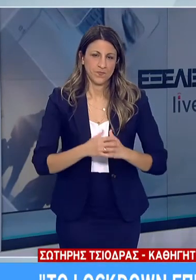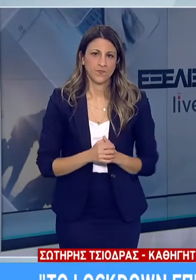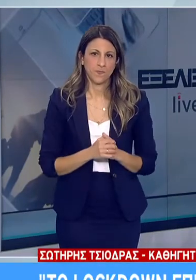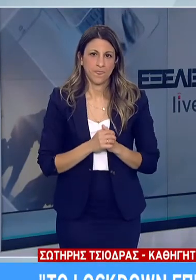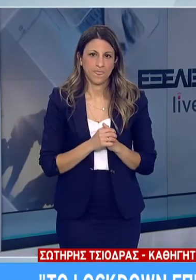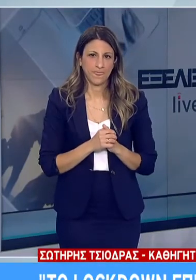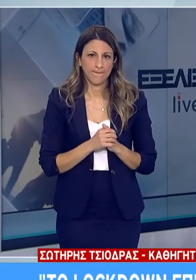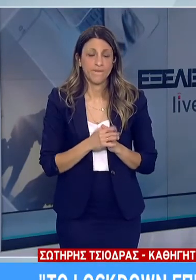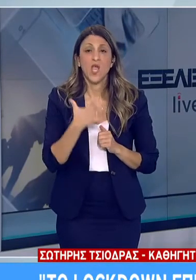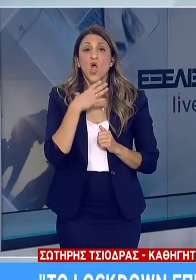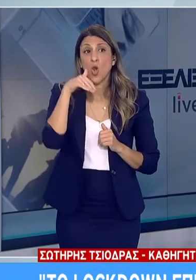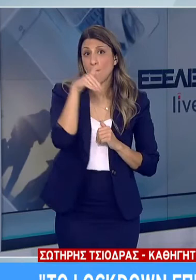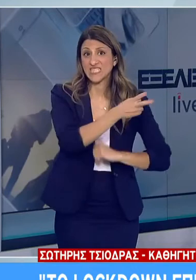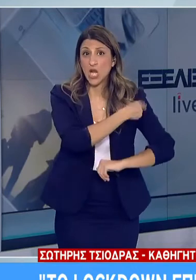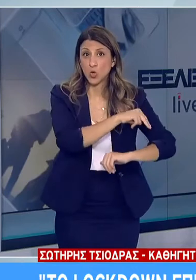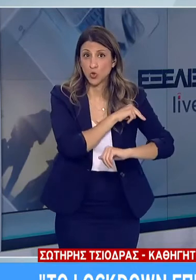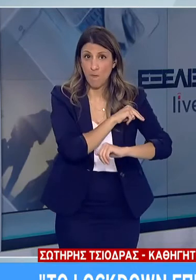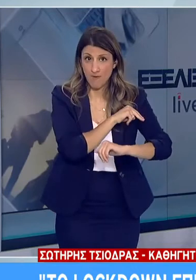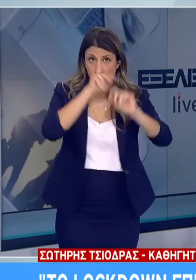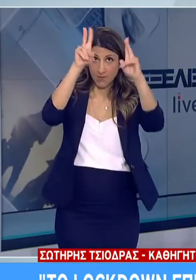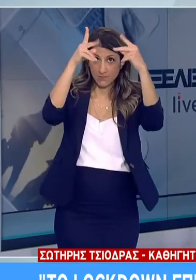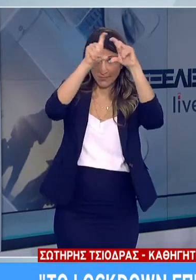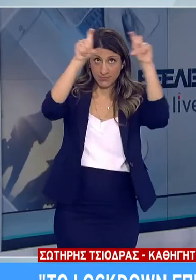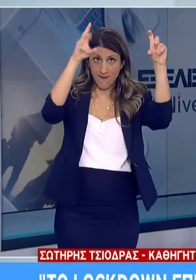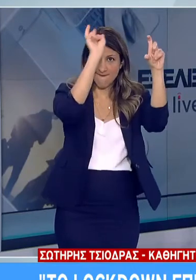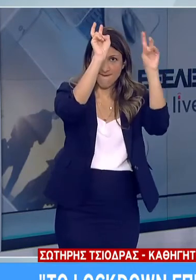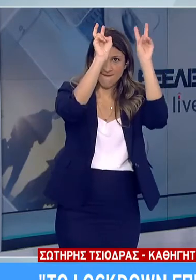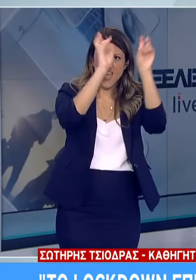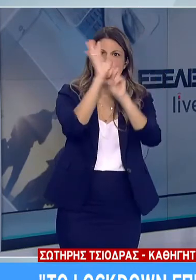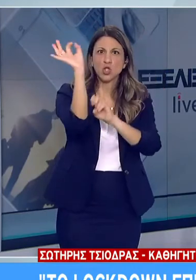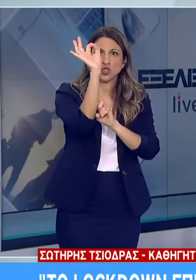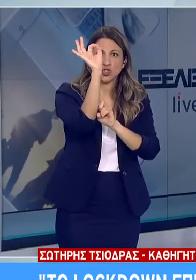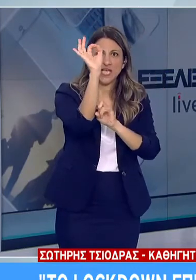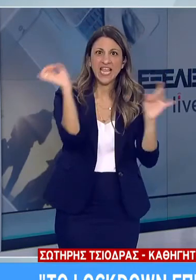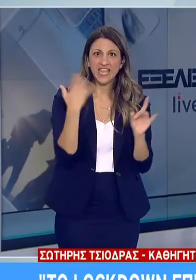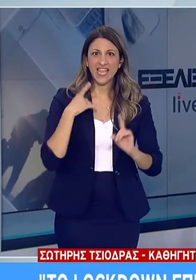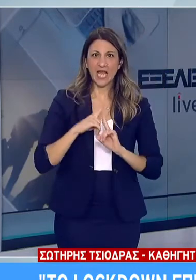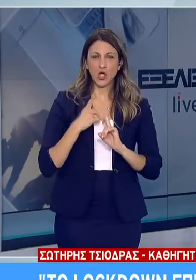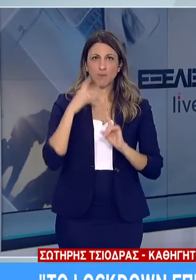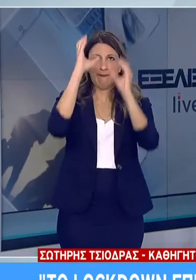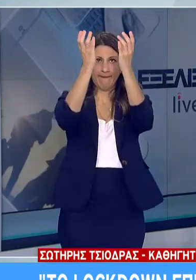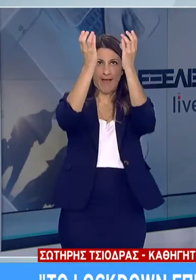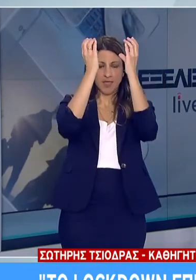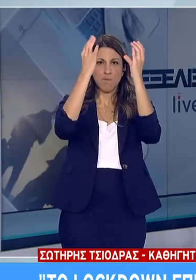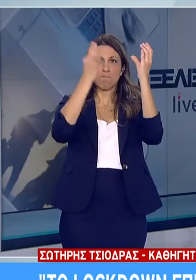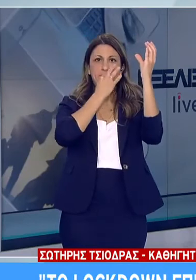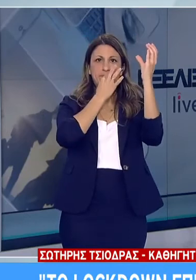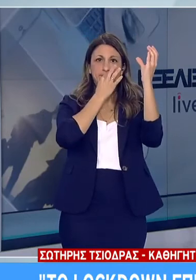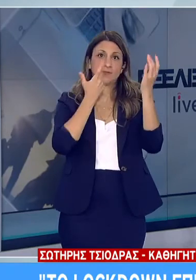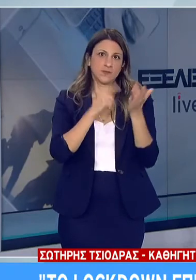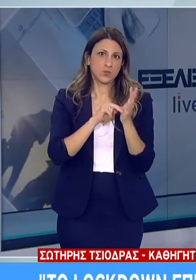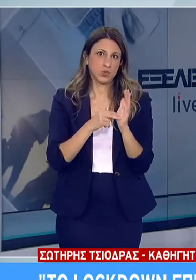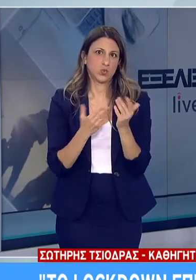από μινάρια του ιού και ακόμα και συσκευές του κλιματιστικού. Προωθείται η χρήση του εξωτερικού αέρα, του φρέσκου αέρα και όχι η